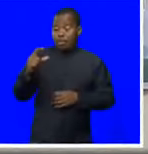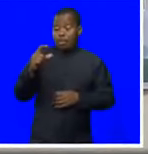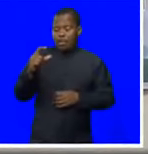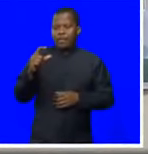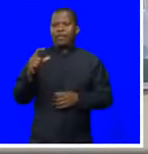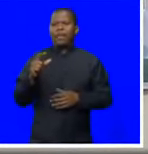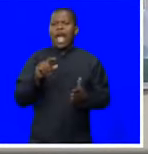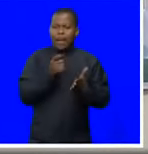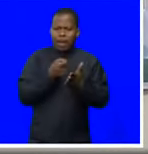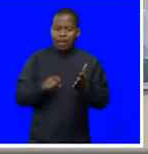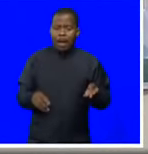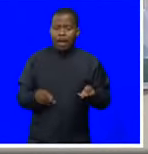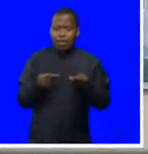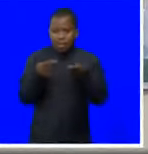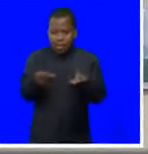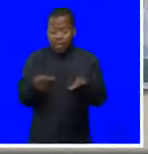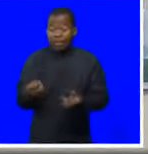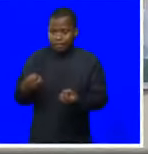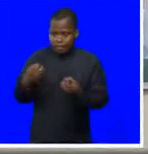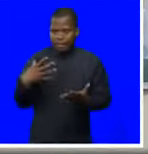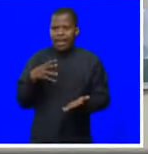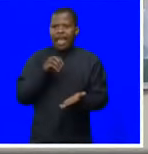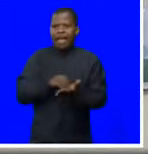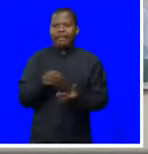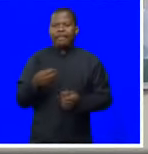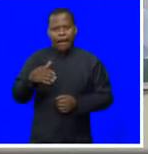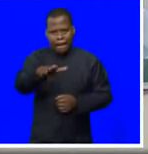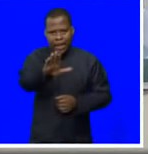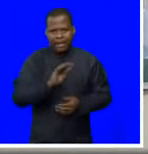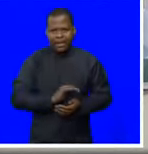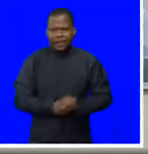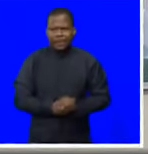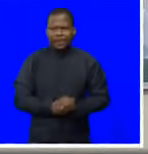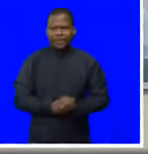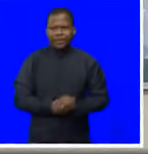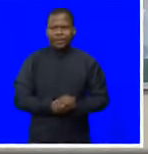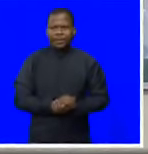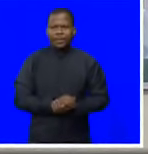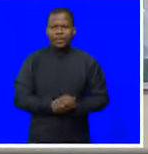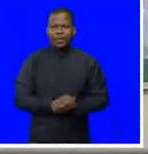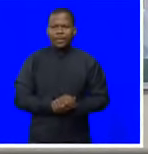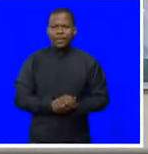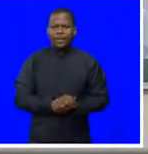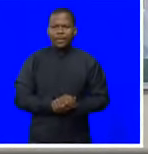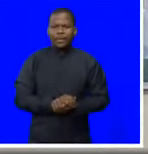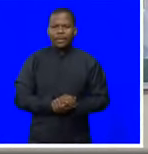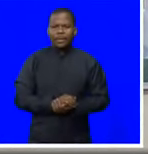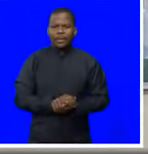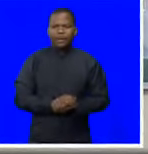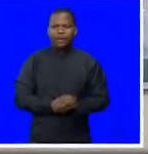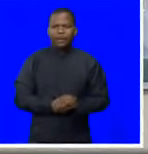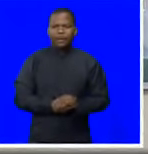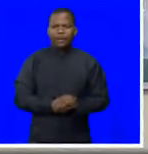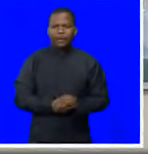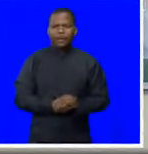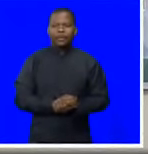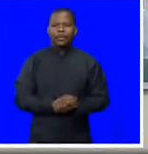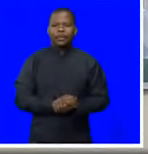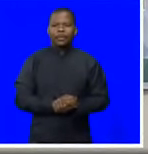lekwathi ngalelangana neletter leto dicelo tenu baneneka dona netiphathe